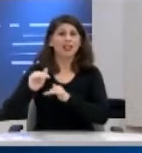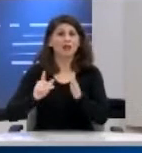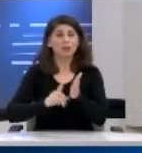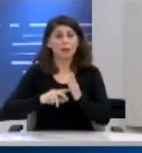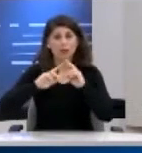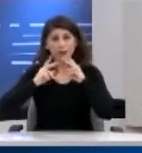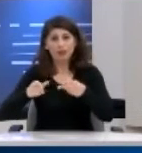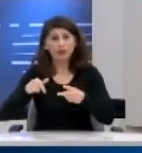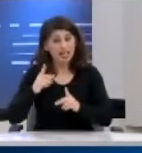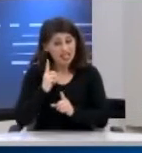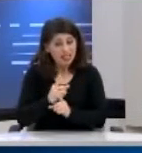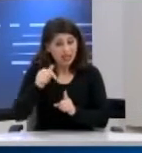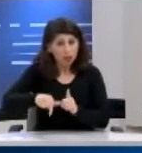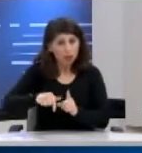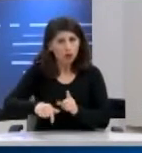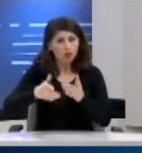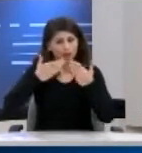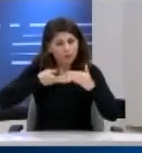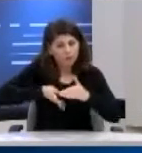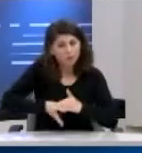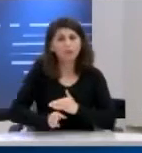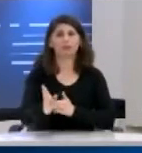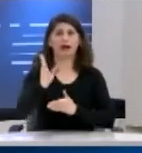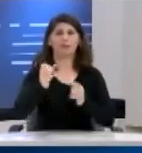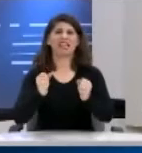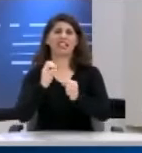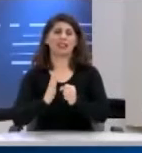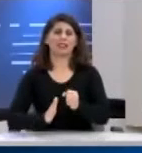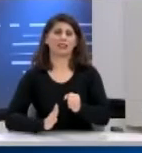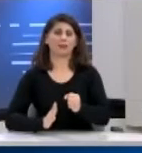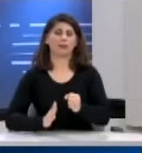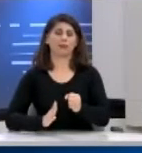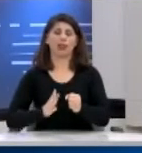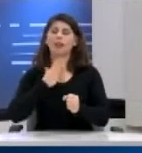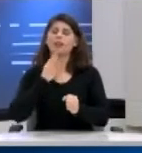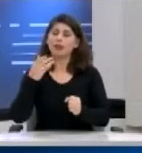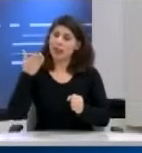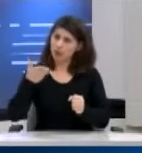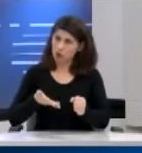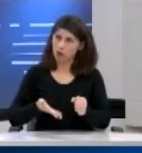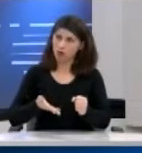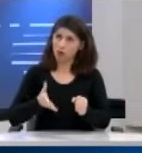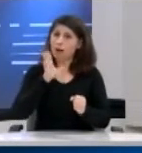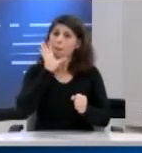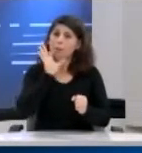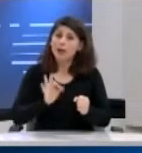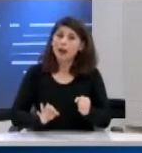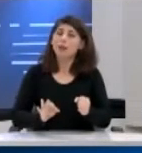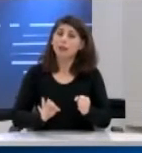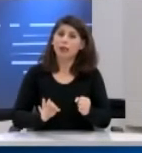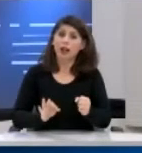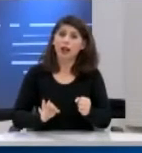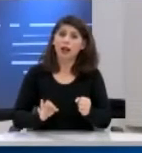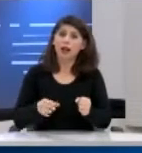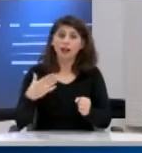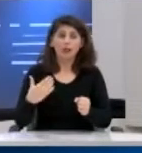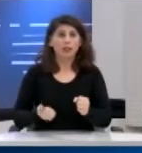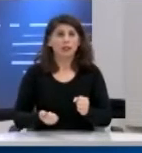βγαίνουμε από την κρίση. Άρα λοιπόν, εδώ πράγματι, ένα